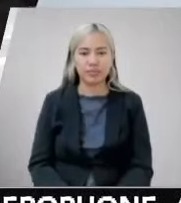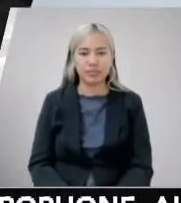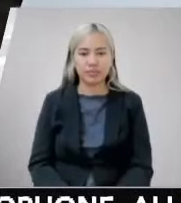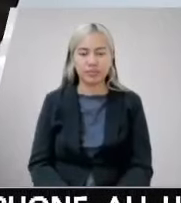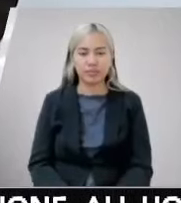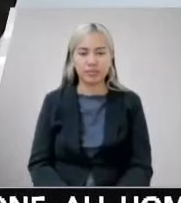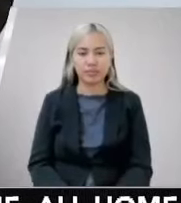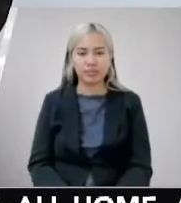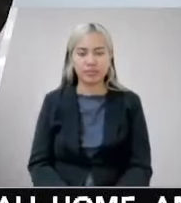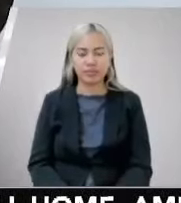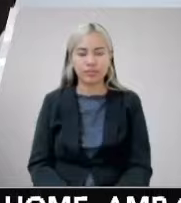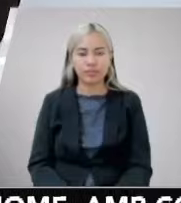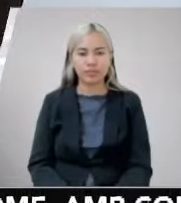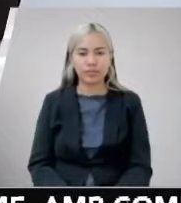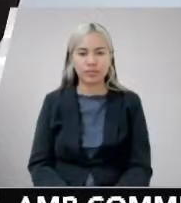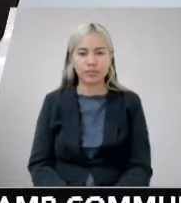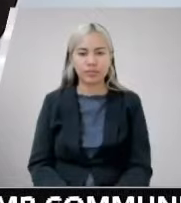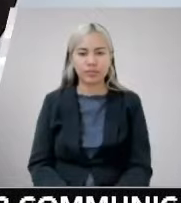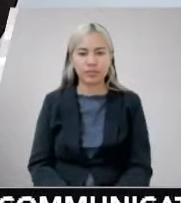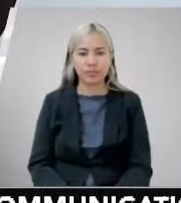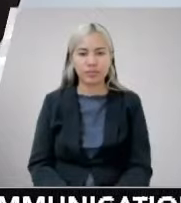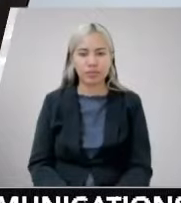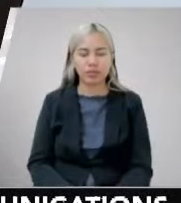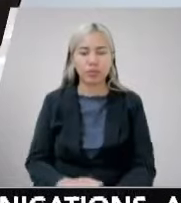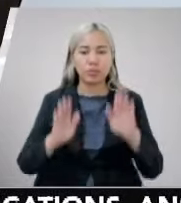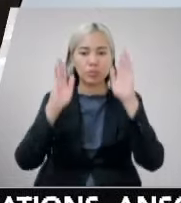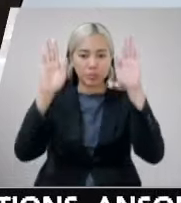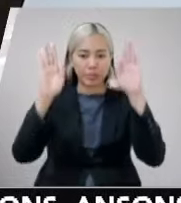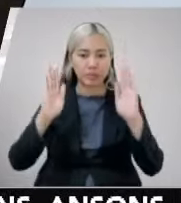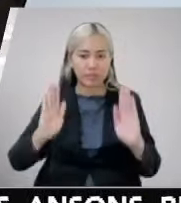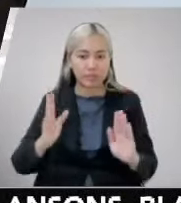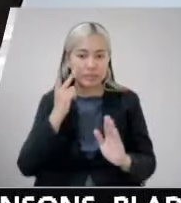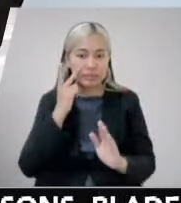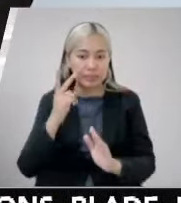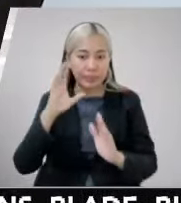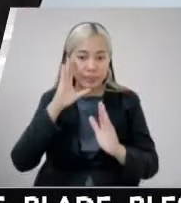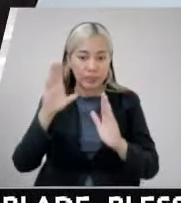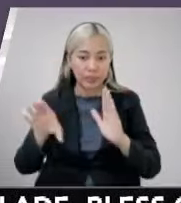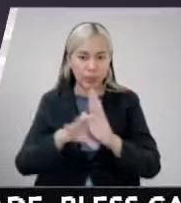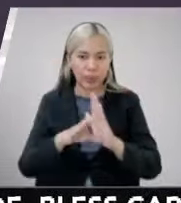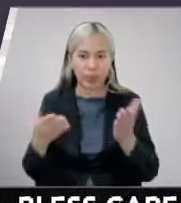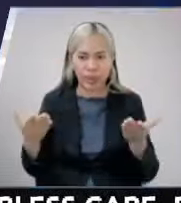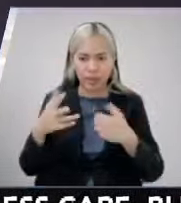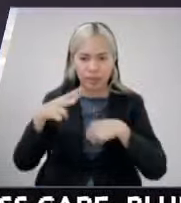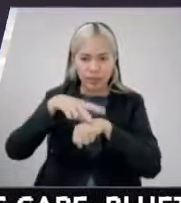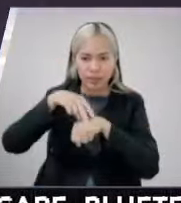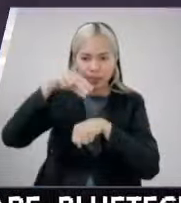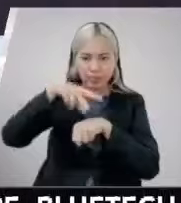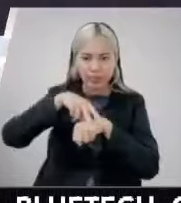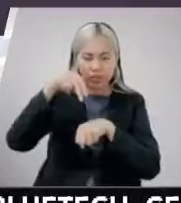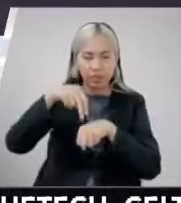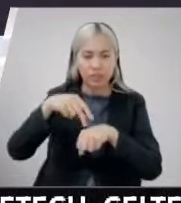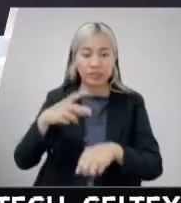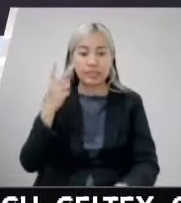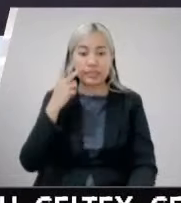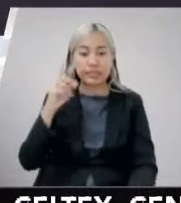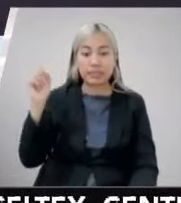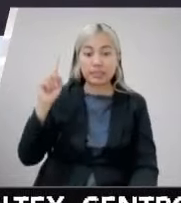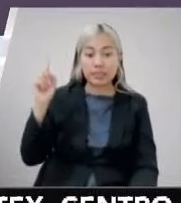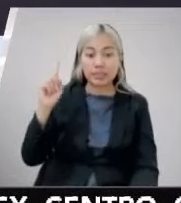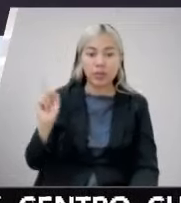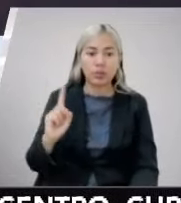Kamangha-mangha ang nakuna ng isang astrophotographer sa Calaguas Island sa Camarines Norte. Yan ang tinatawag na Milky Way Galactic Core